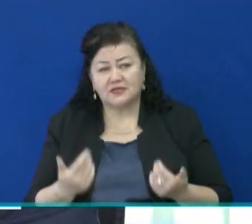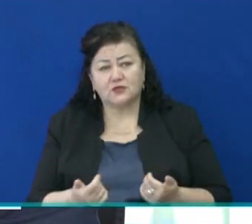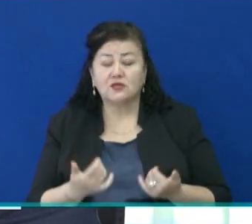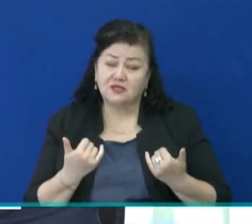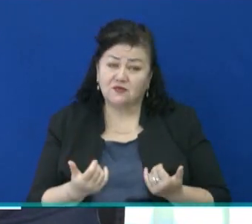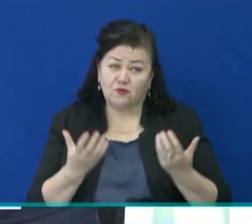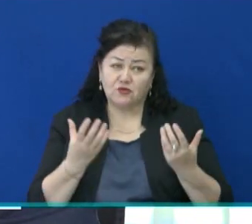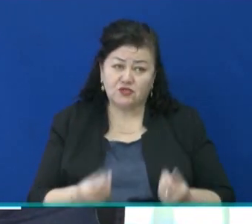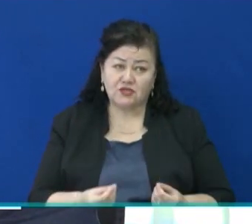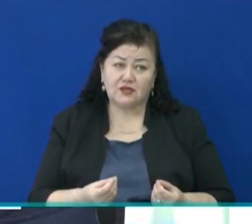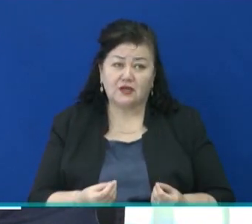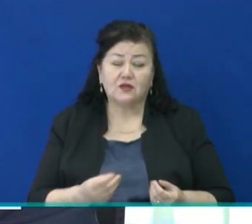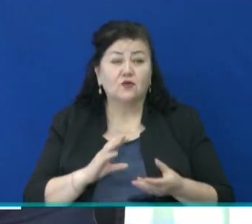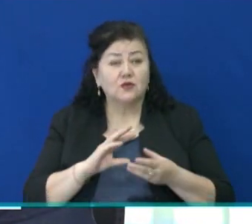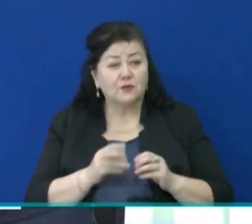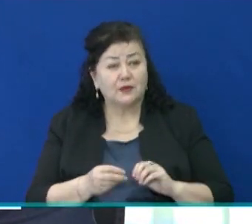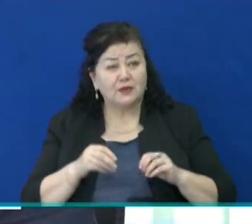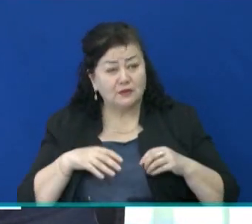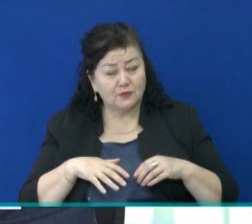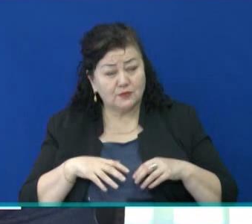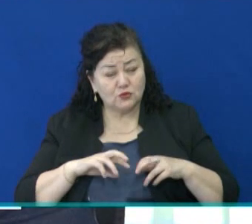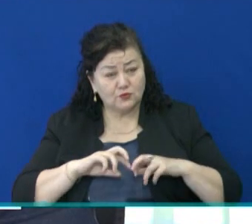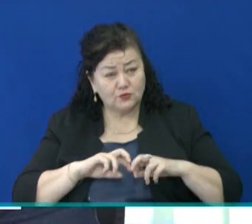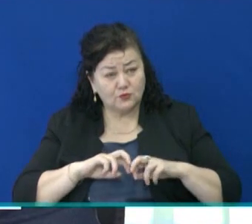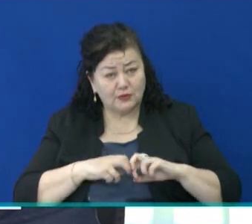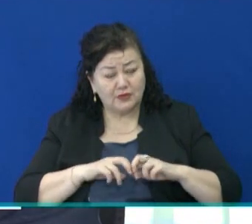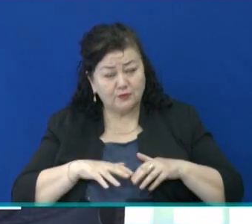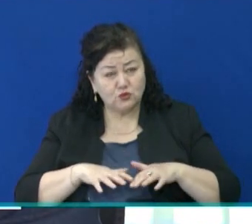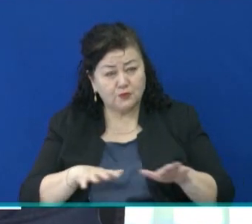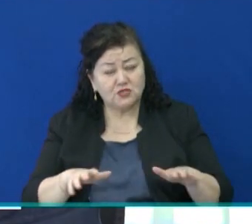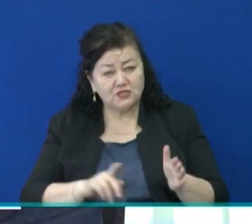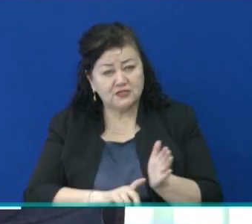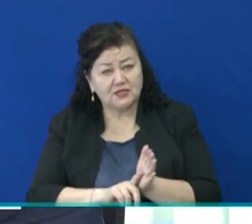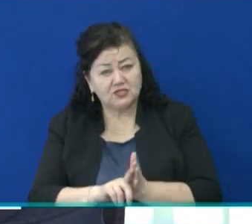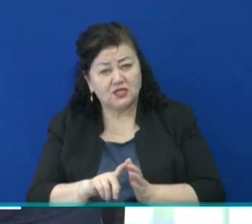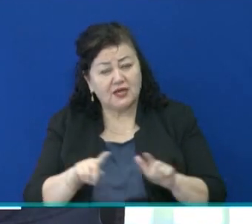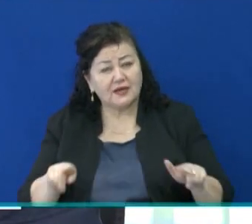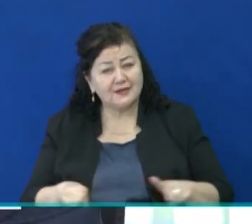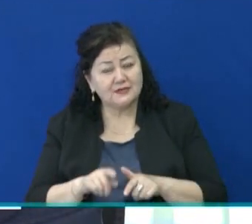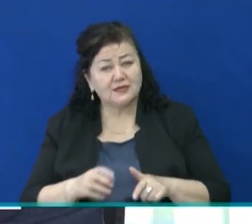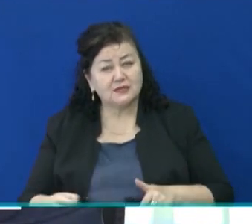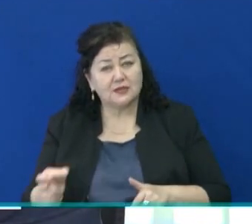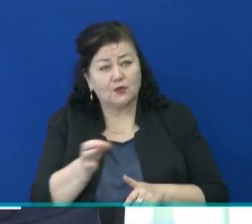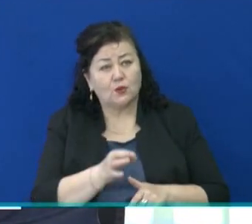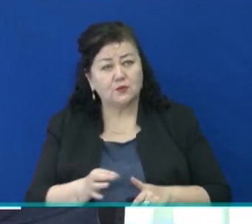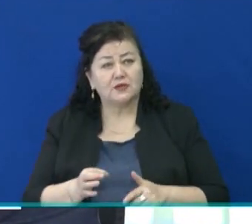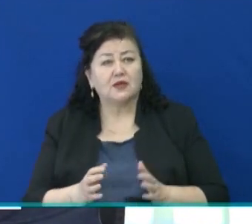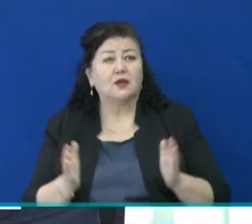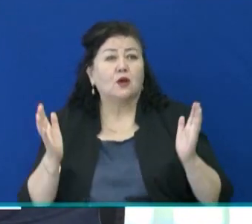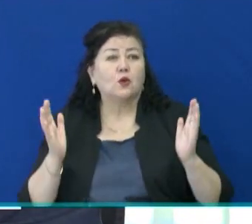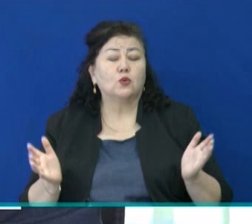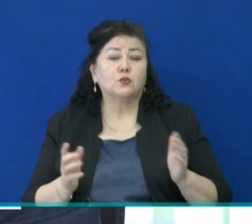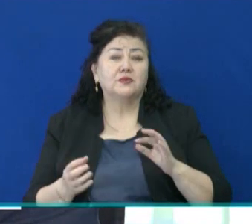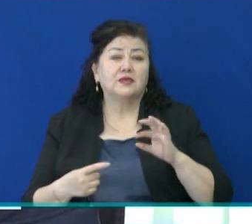әзірге жоқ. Бірақ осы мәселе шешу барысында облысымыз құрылғаннан бері өзіміздің осы облыстағы үлкен ірі